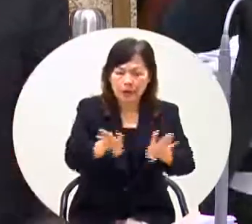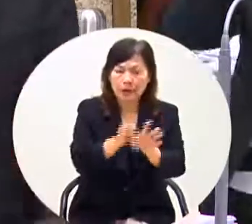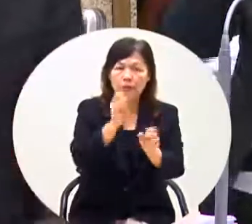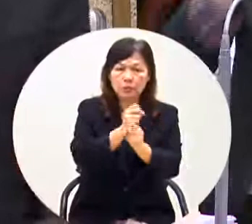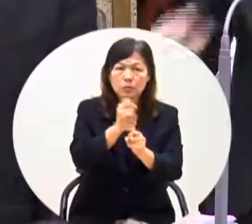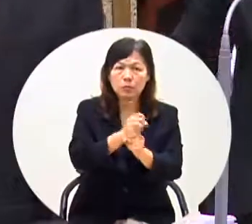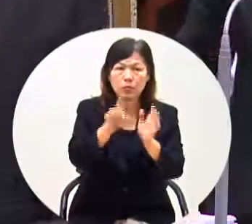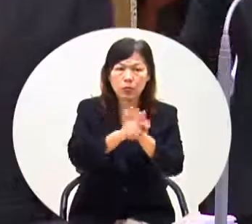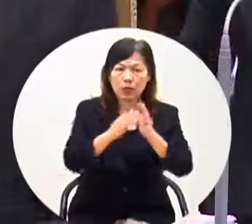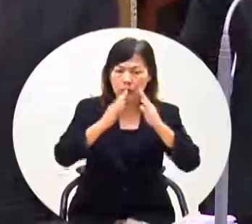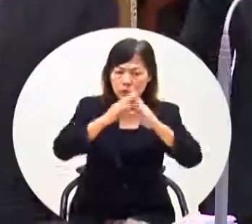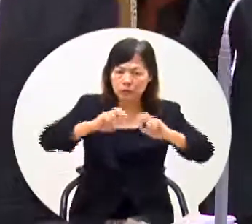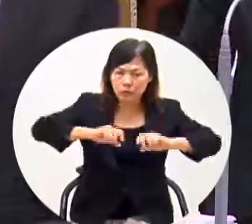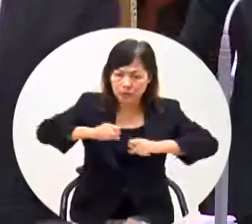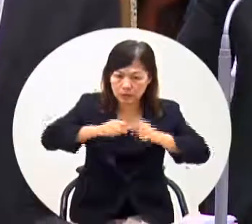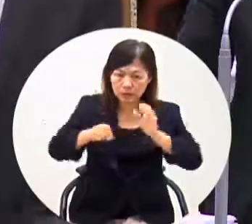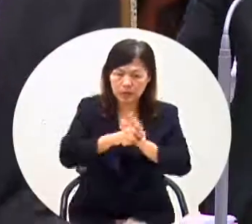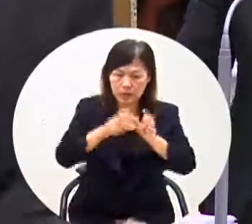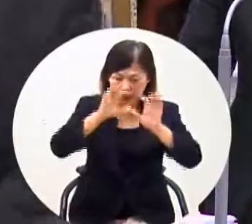讨的当中。